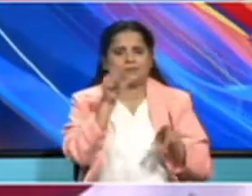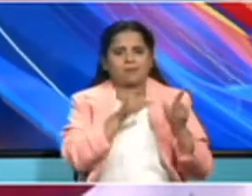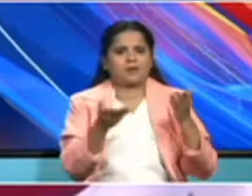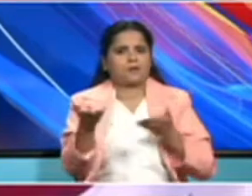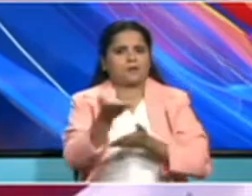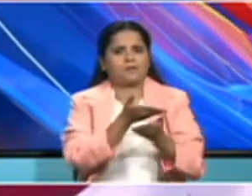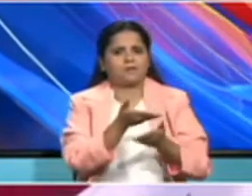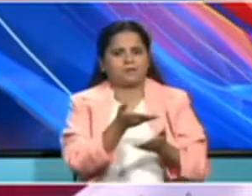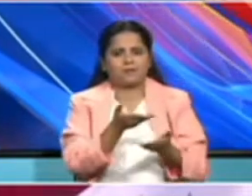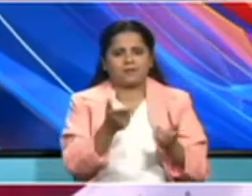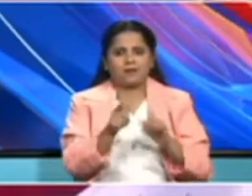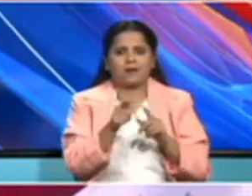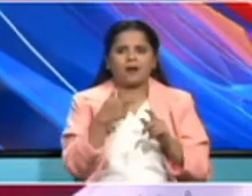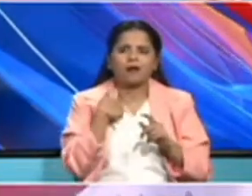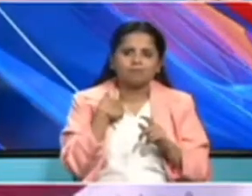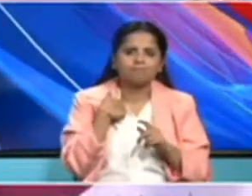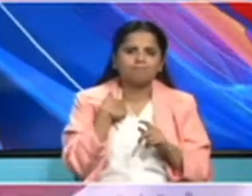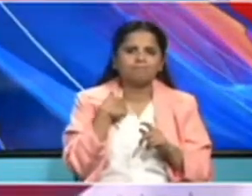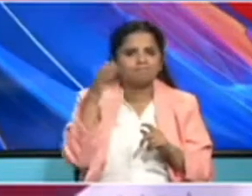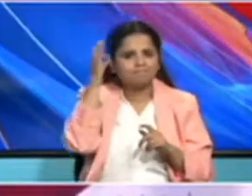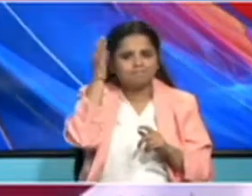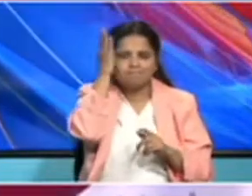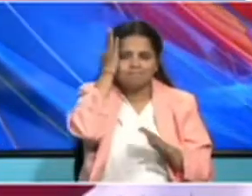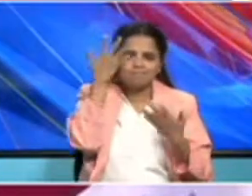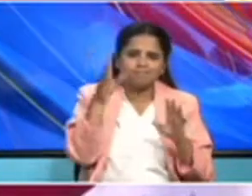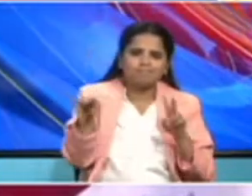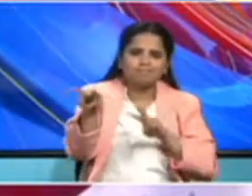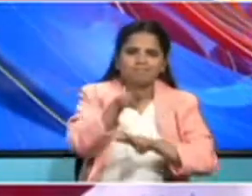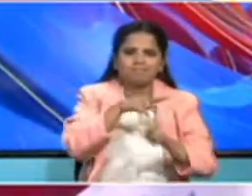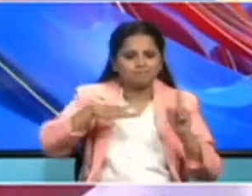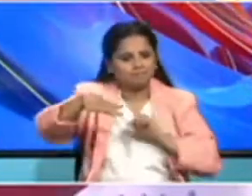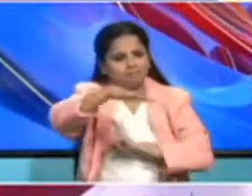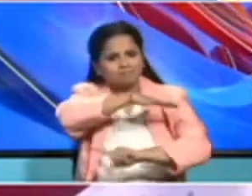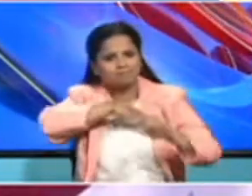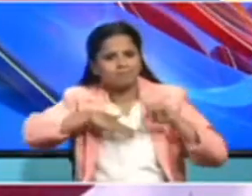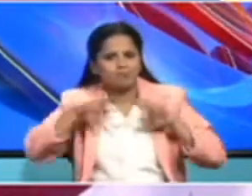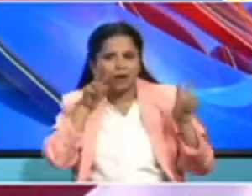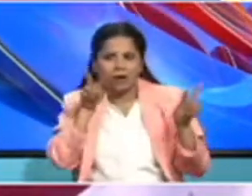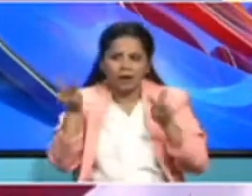ये तस्वीर, ये माहौल